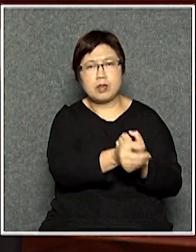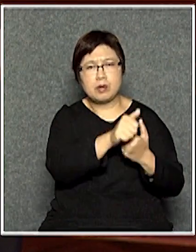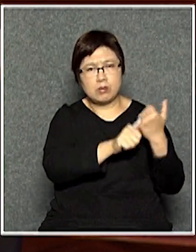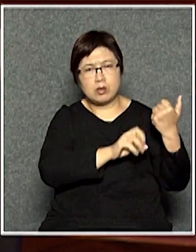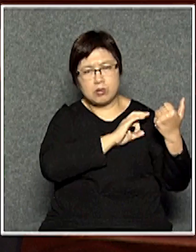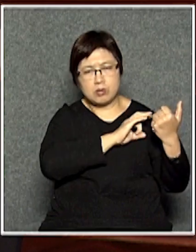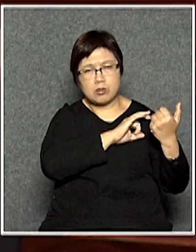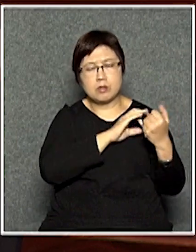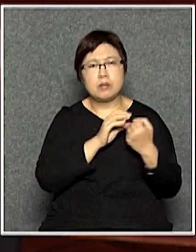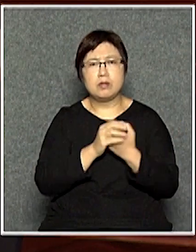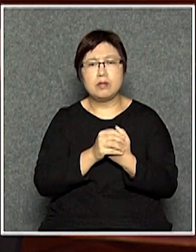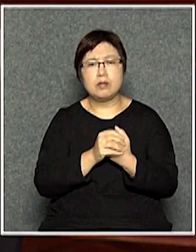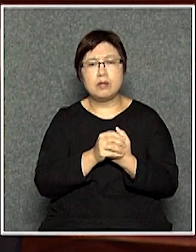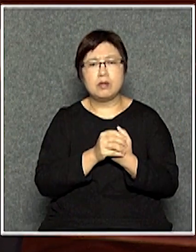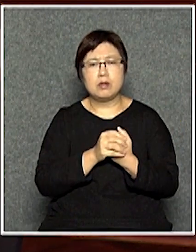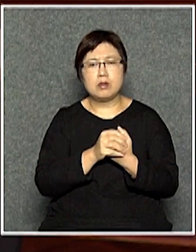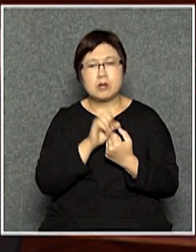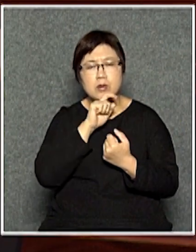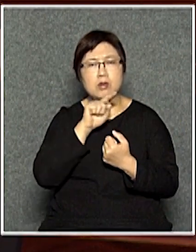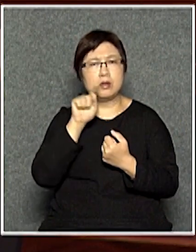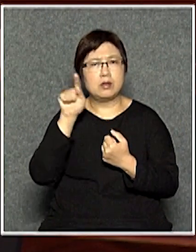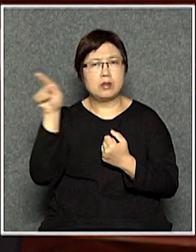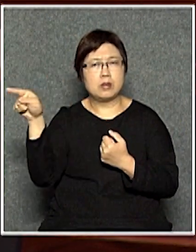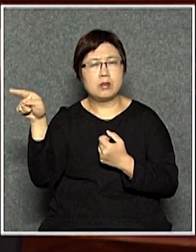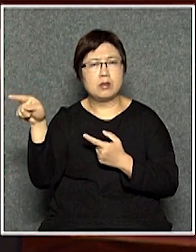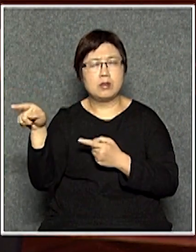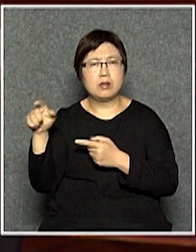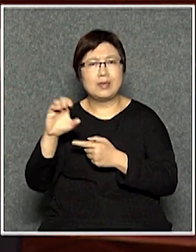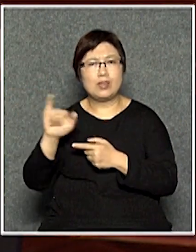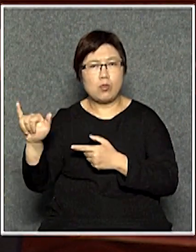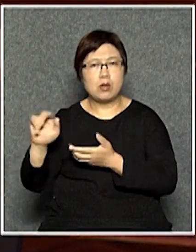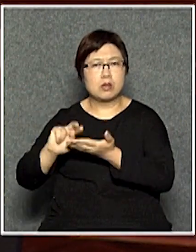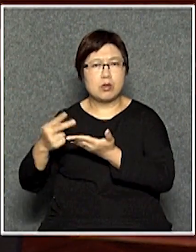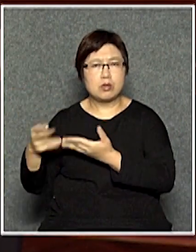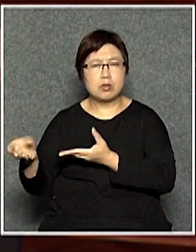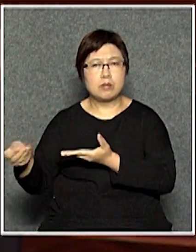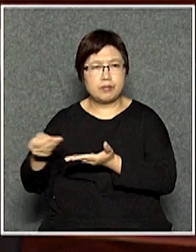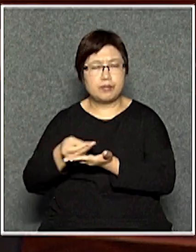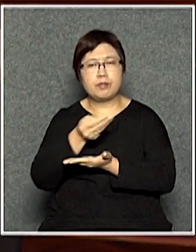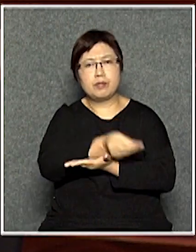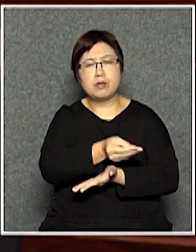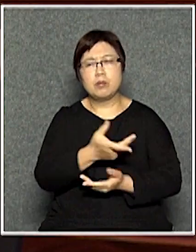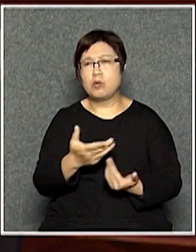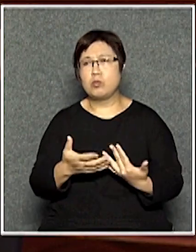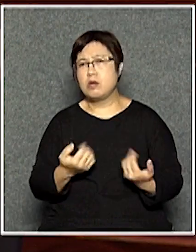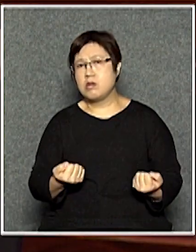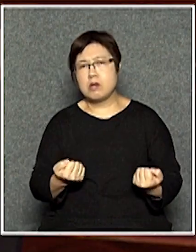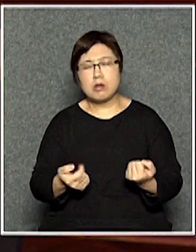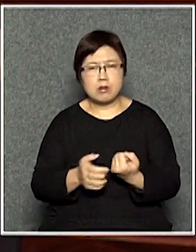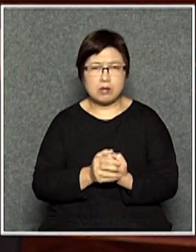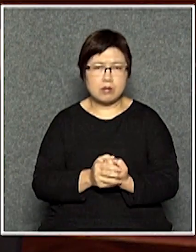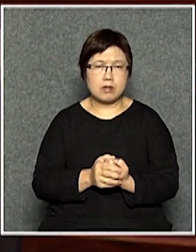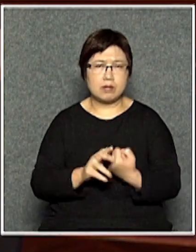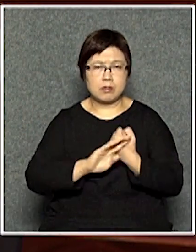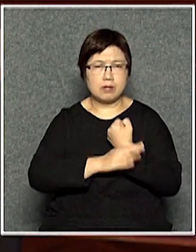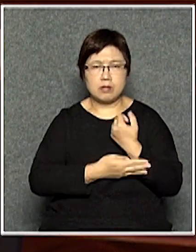時候呢，是說一聲喂，這個呢是經過 CY 的修改的，什麼事都沒有，其實法律